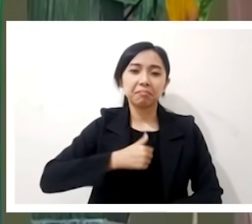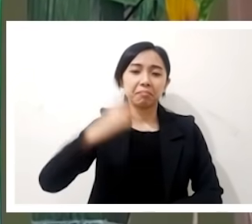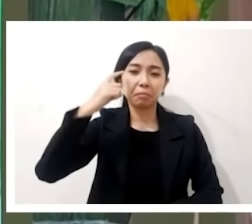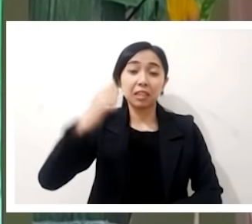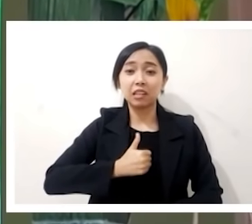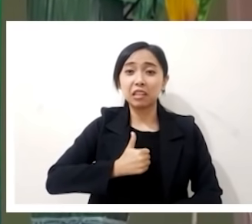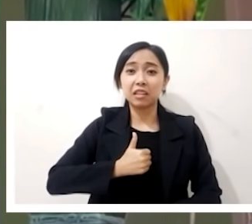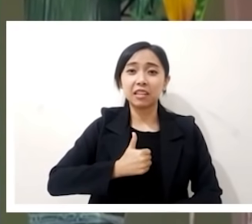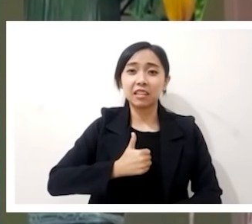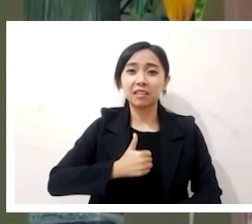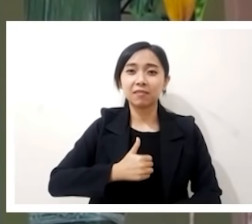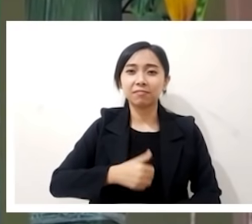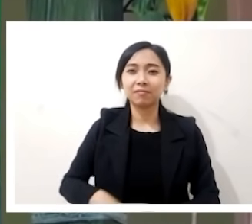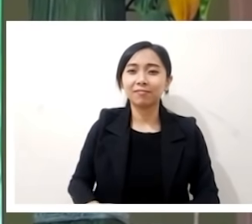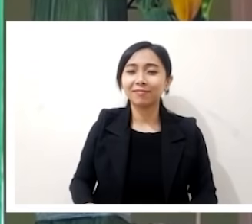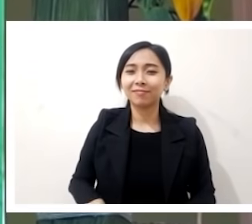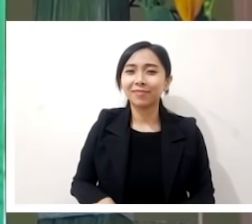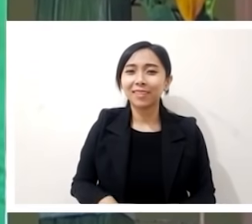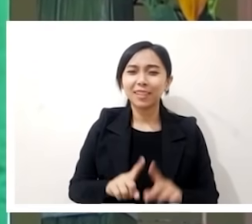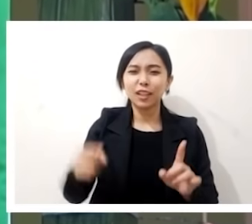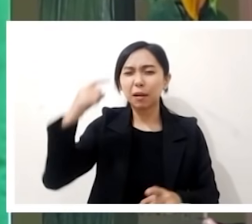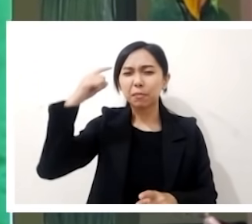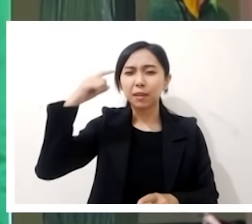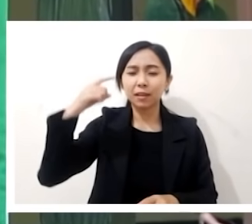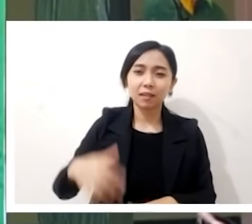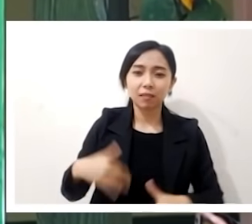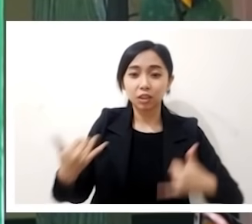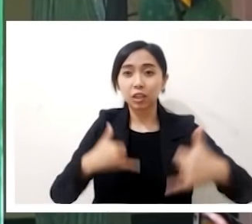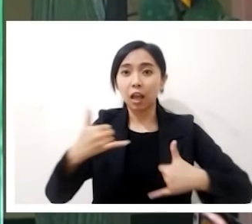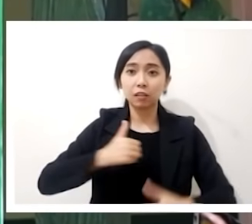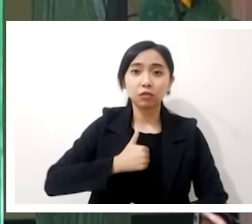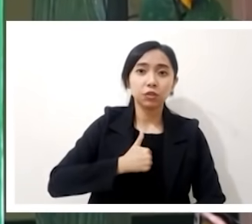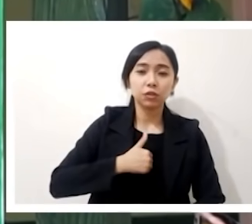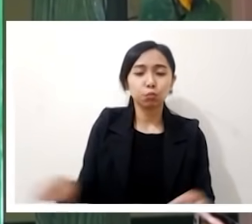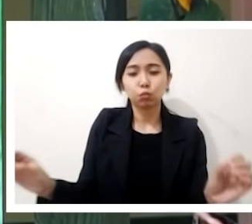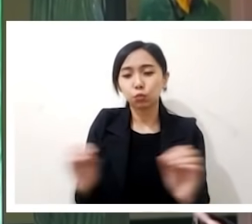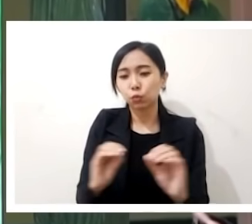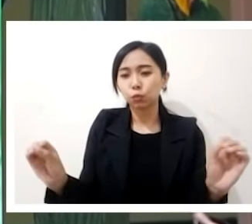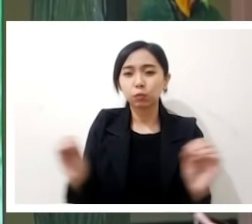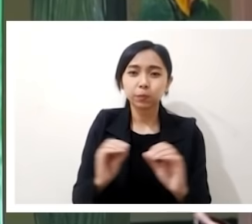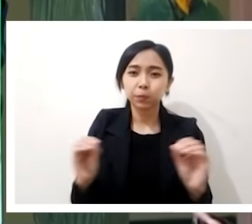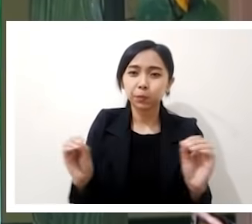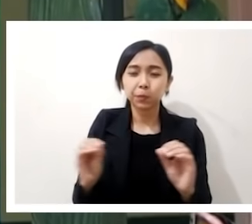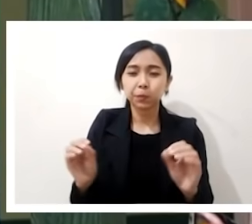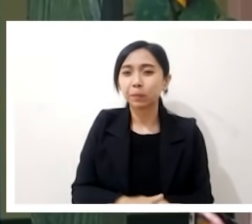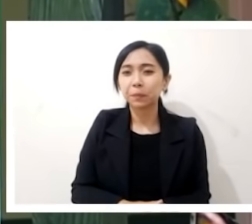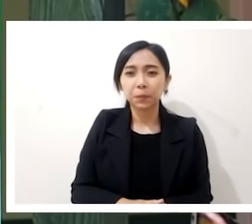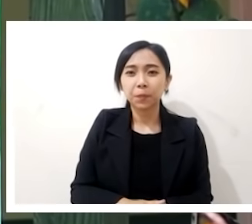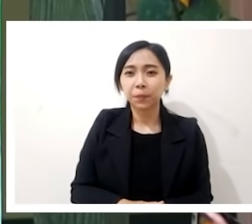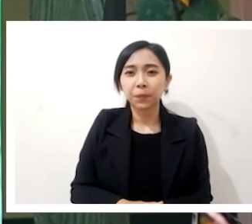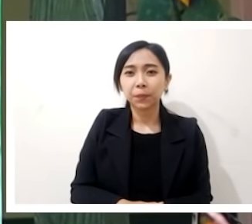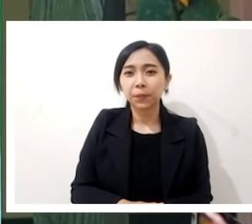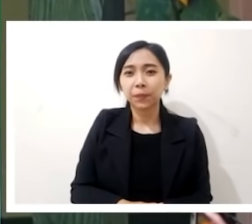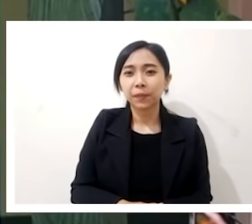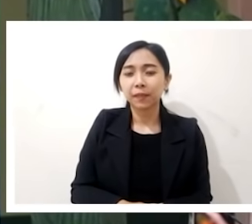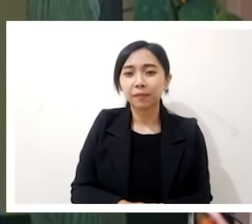berpikir memperjuangkan kepentingan diri kita sendiri, kesenangan diri kita sendiri, kelompok kita sendiri, gereja kita sendiri,